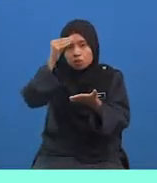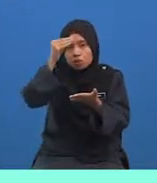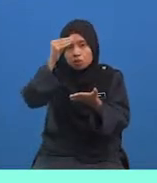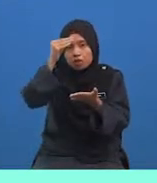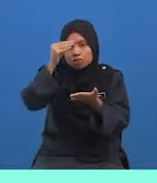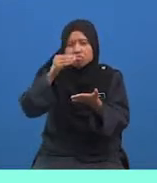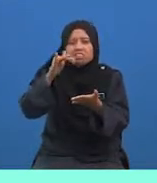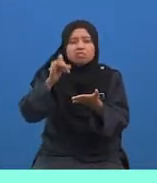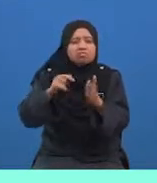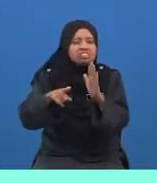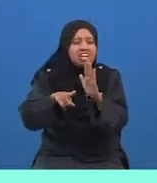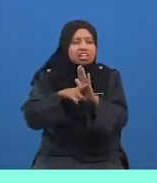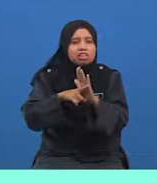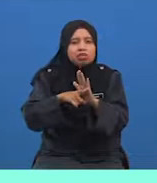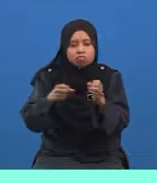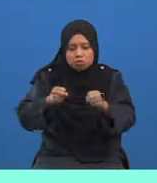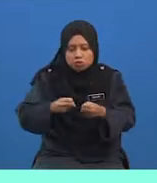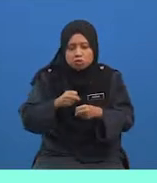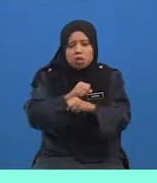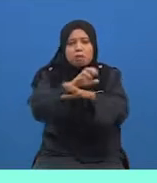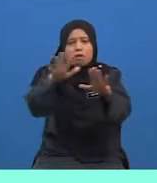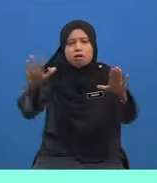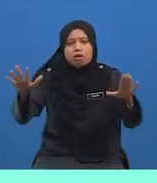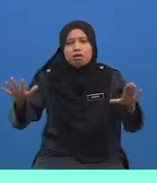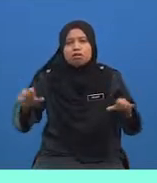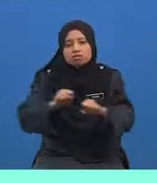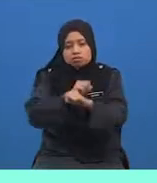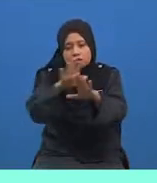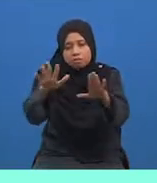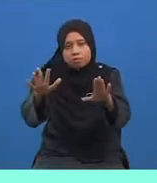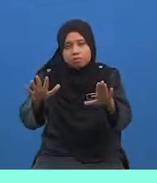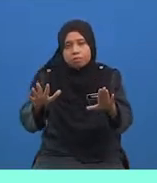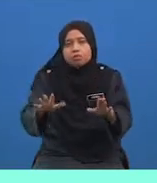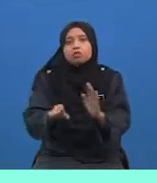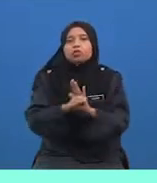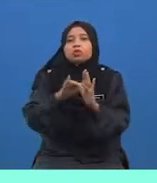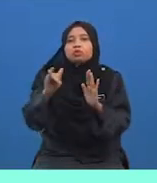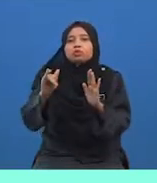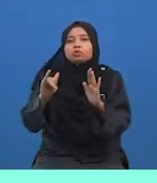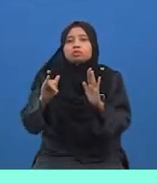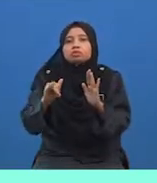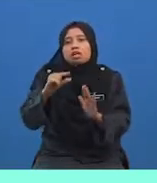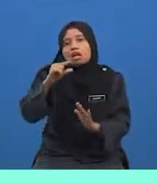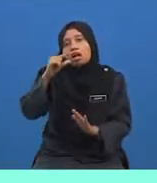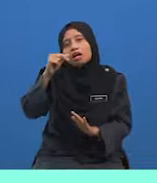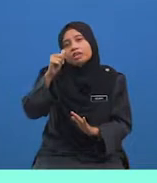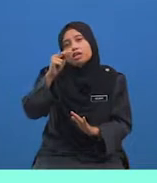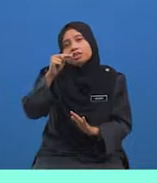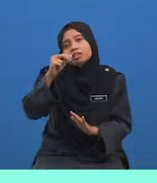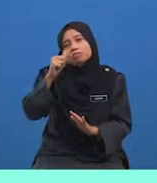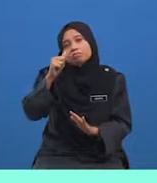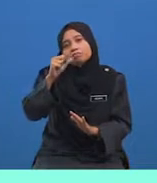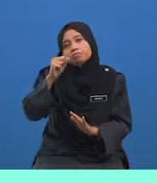berunsur negatif disebarkan. Contohnya adalah seperti keganasan,